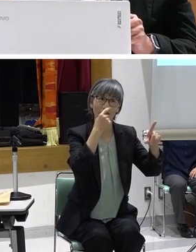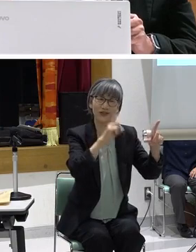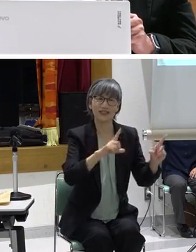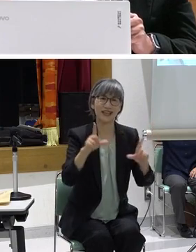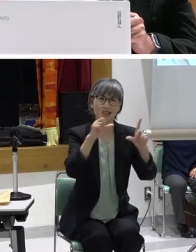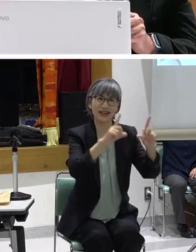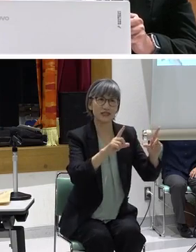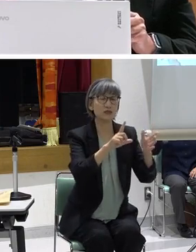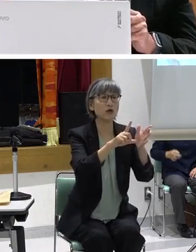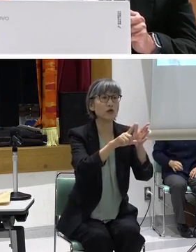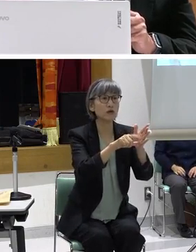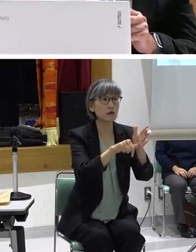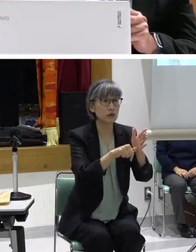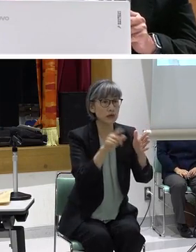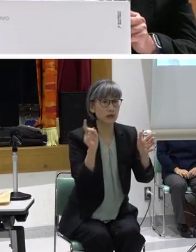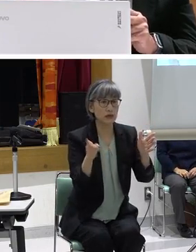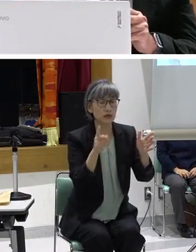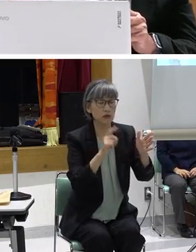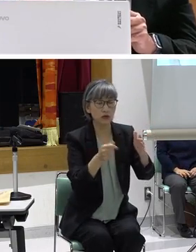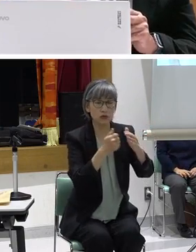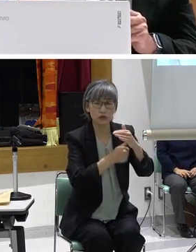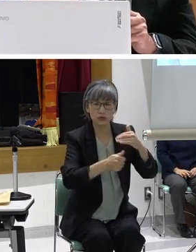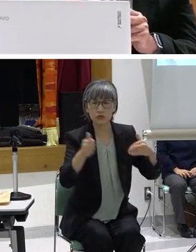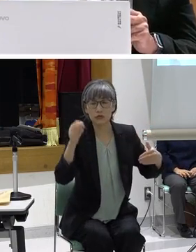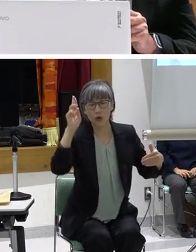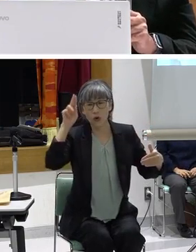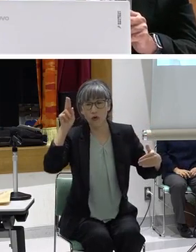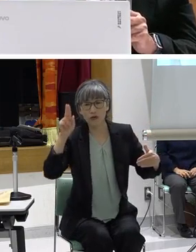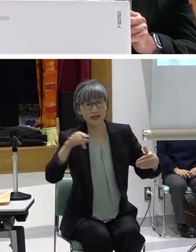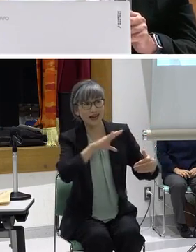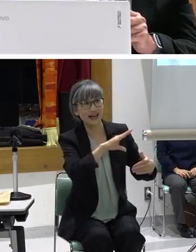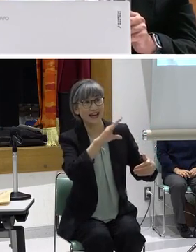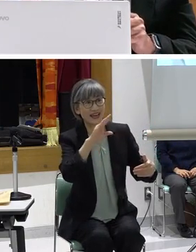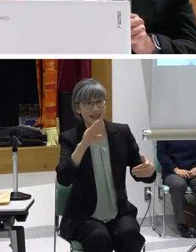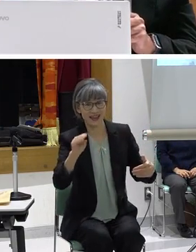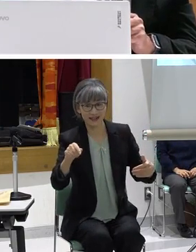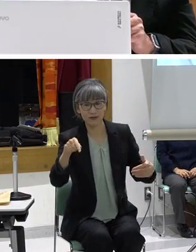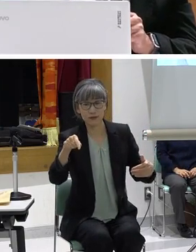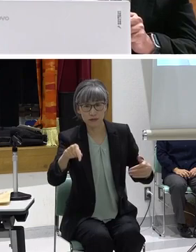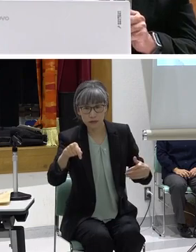。で時々出張で大阪に戻ってくるんですけれども、